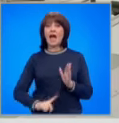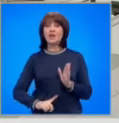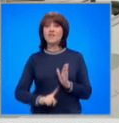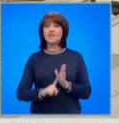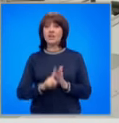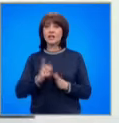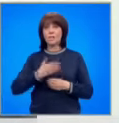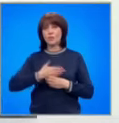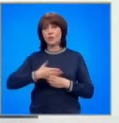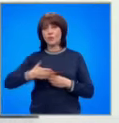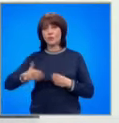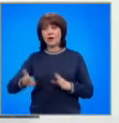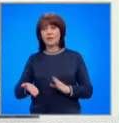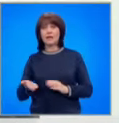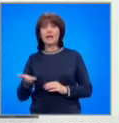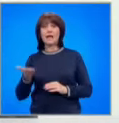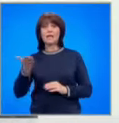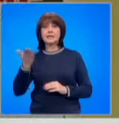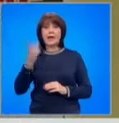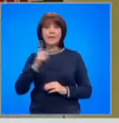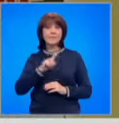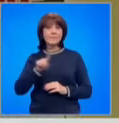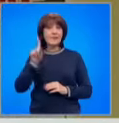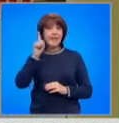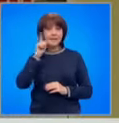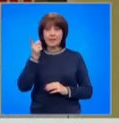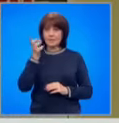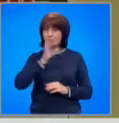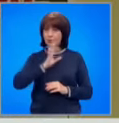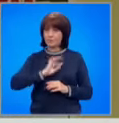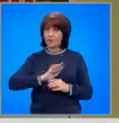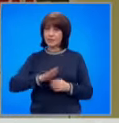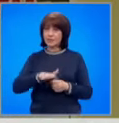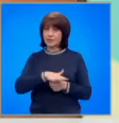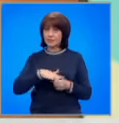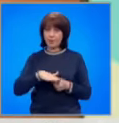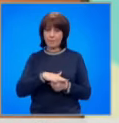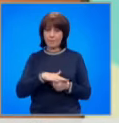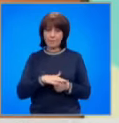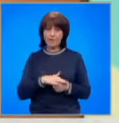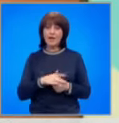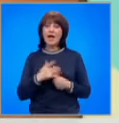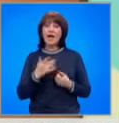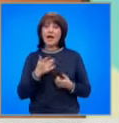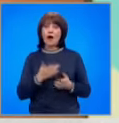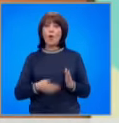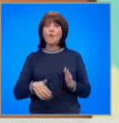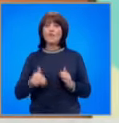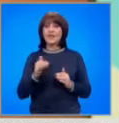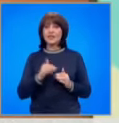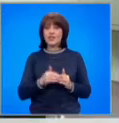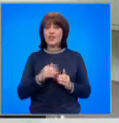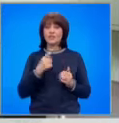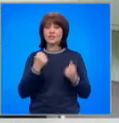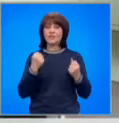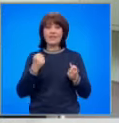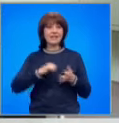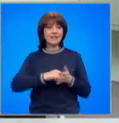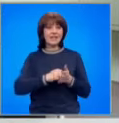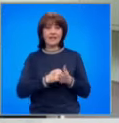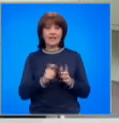да нараства. Няма да знаем дали ще успеем да се справим. Ако субсидирането за ел-енергия и увеличените ставки от здравната каса